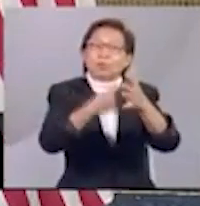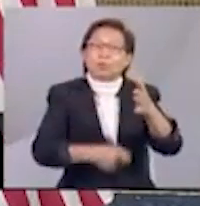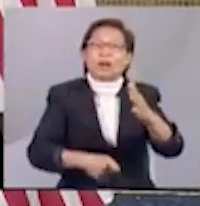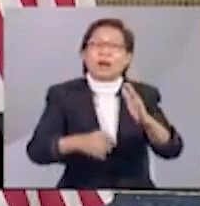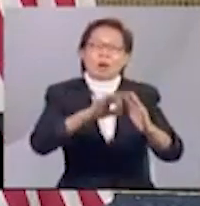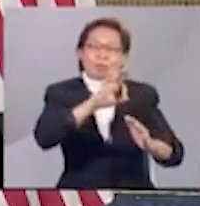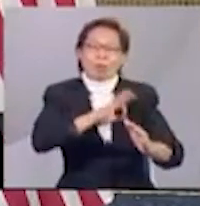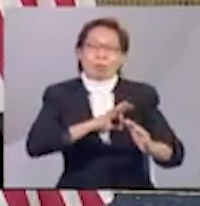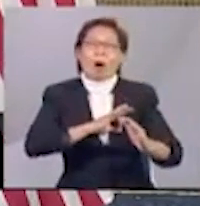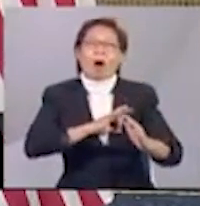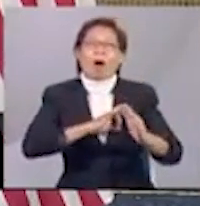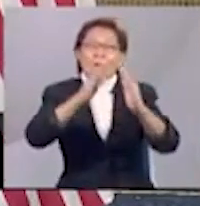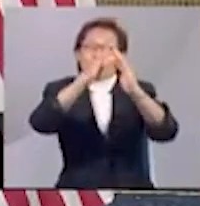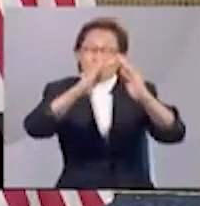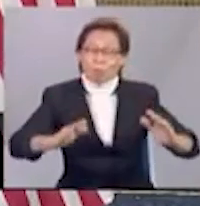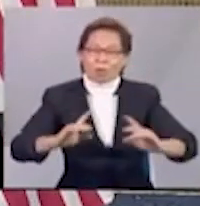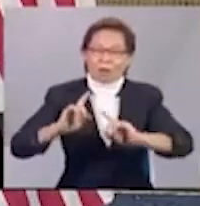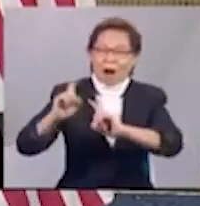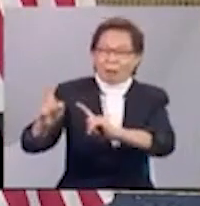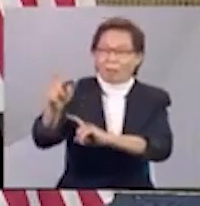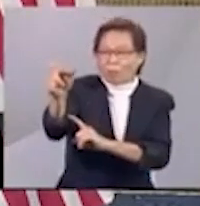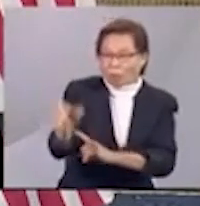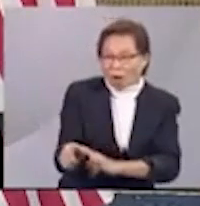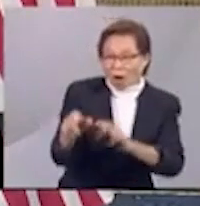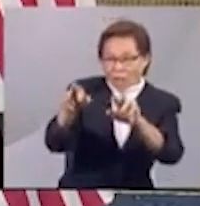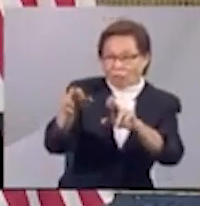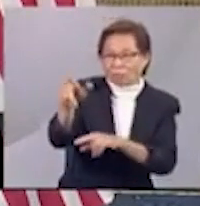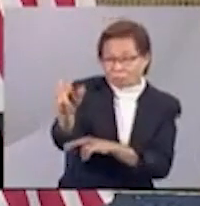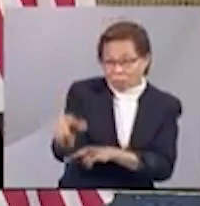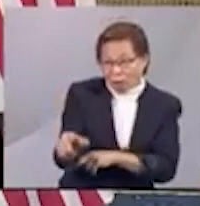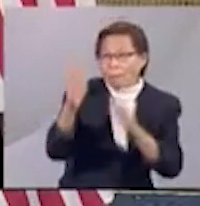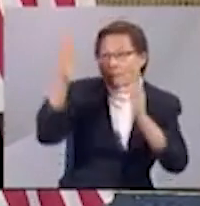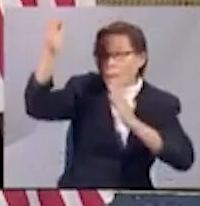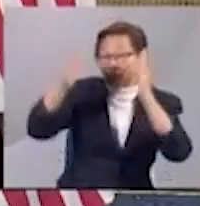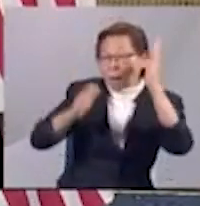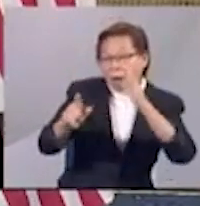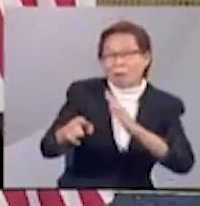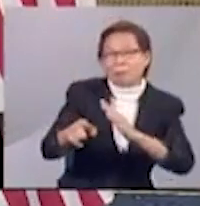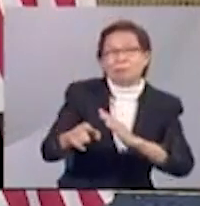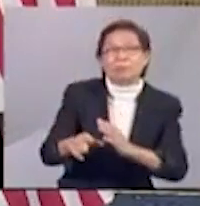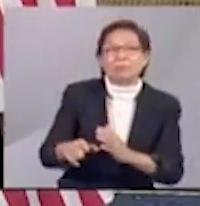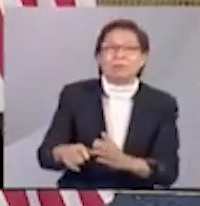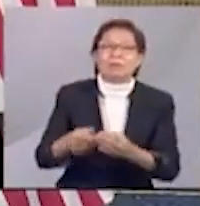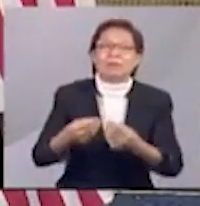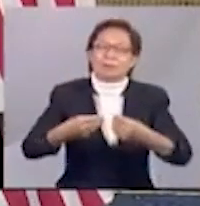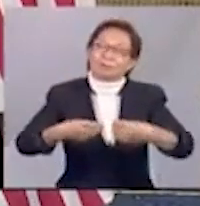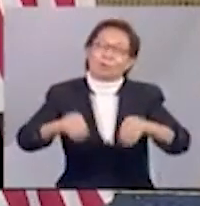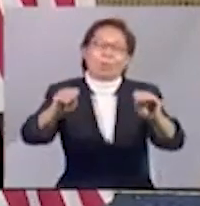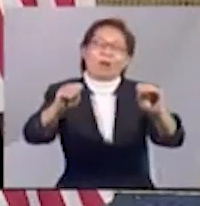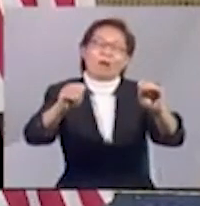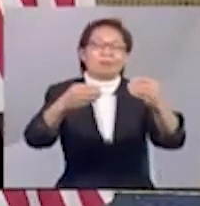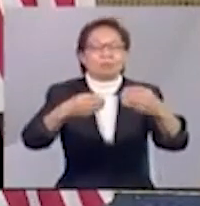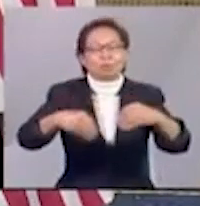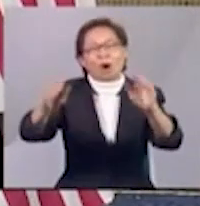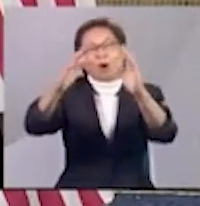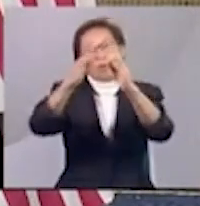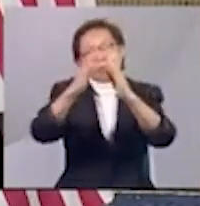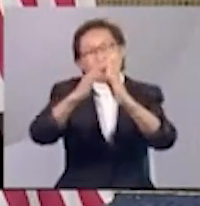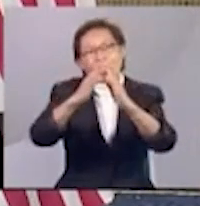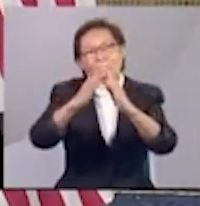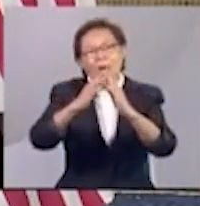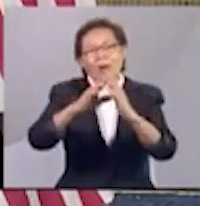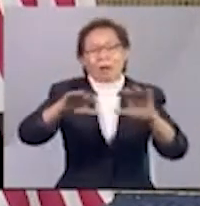hartanah diberikan kepada individu warga negara Malaysia ke atas pelupusan rumah kediaman yang dibuat